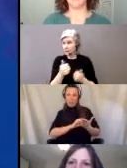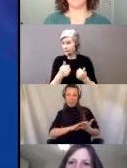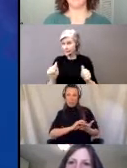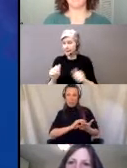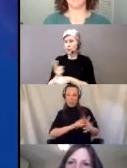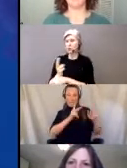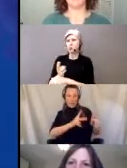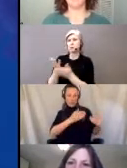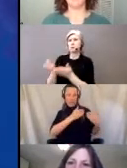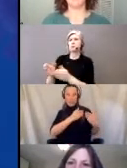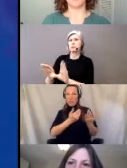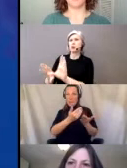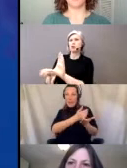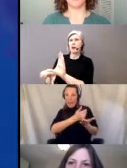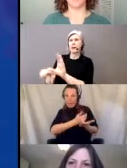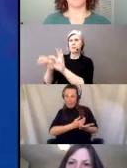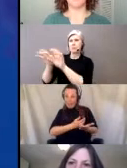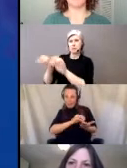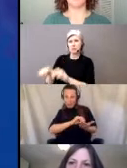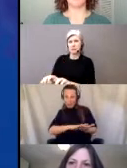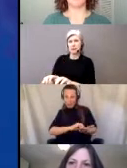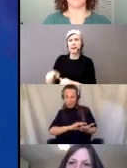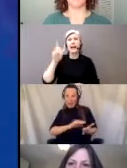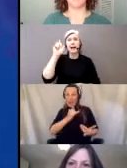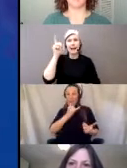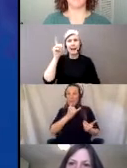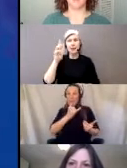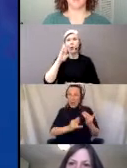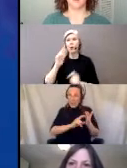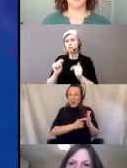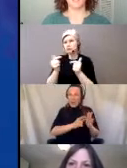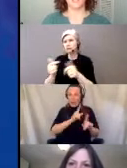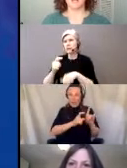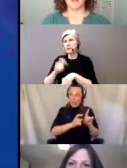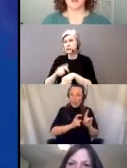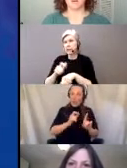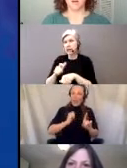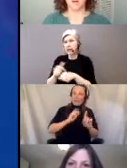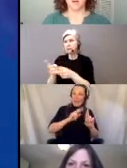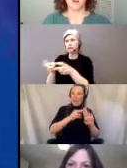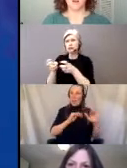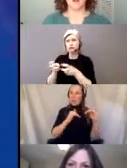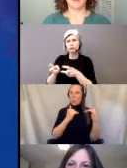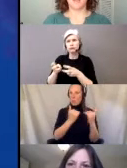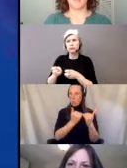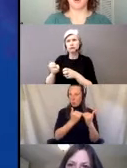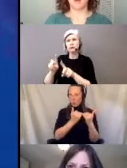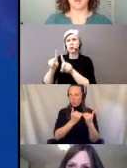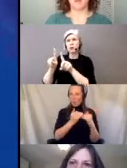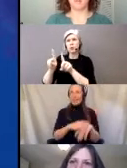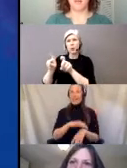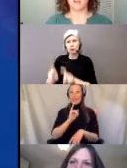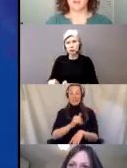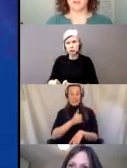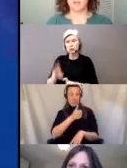et nous les adresserons du mieux qu'on peut lors de la période des questions. Pour les questions en langue de signes québécoise,